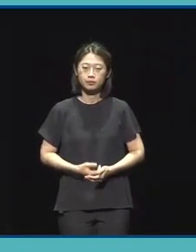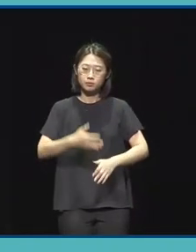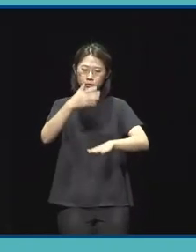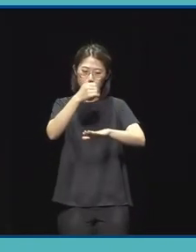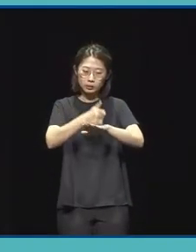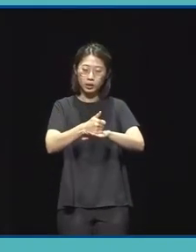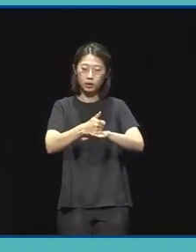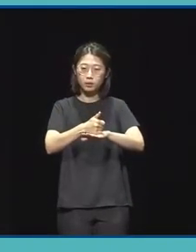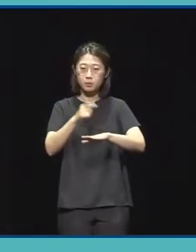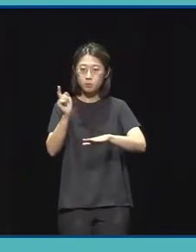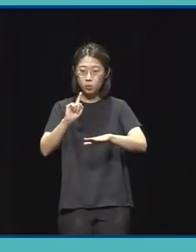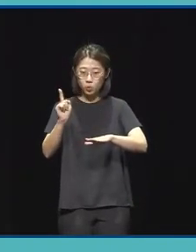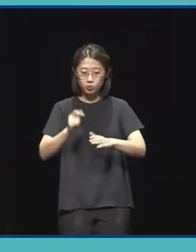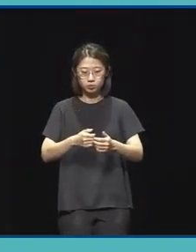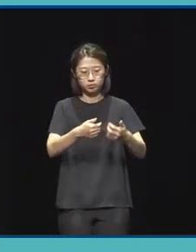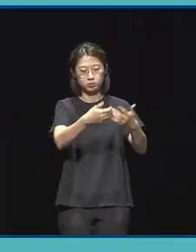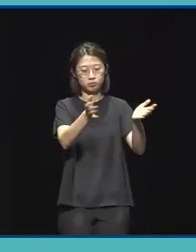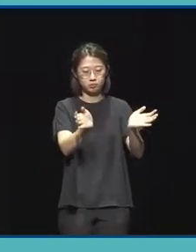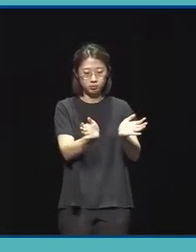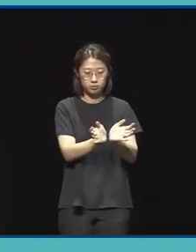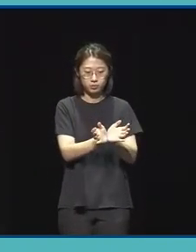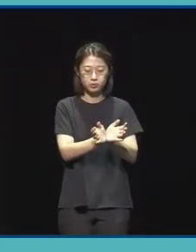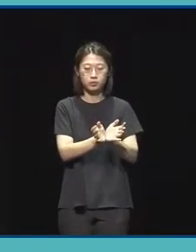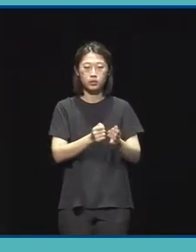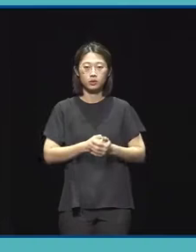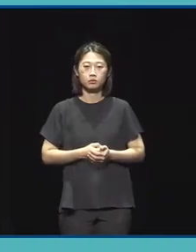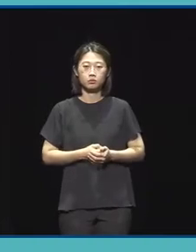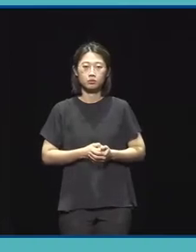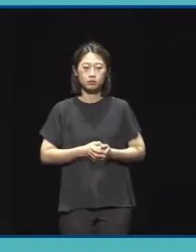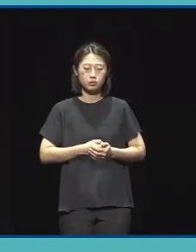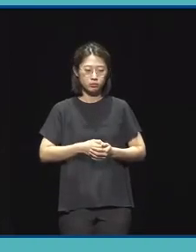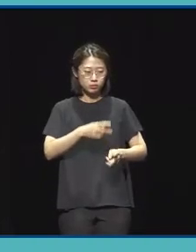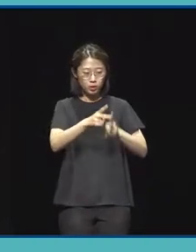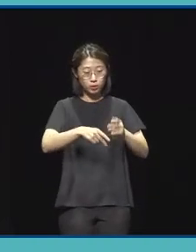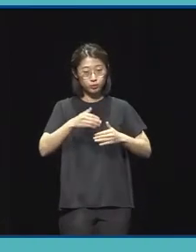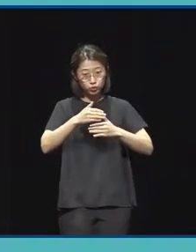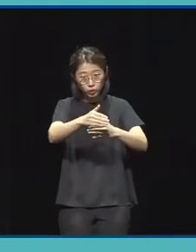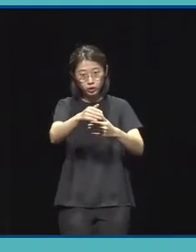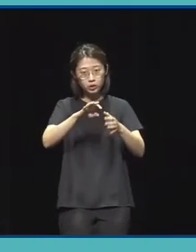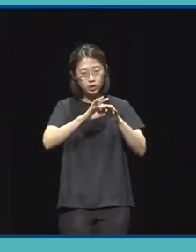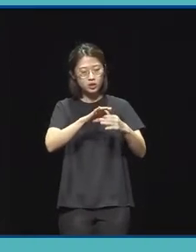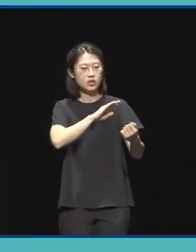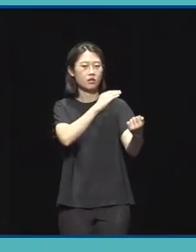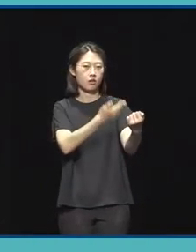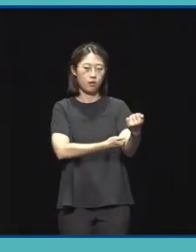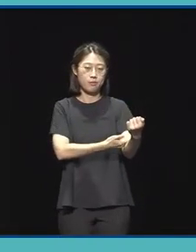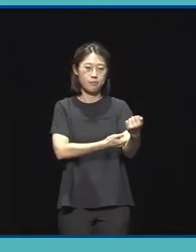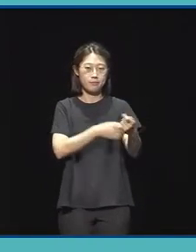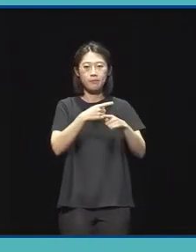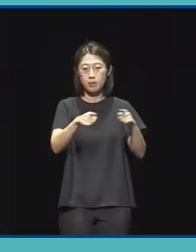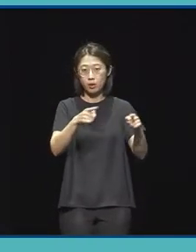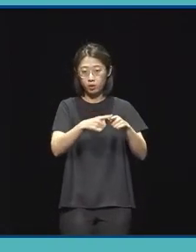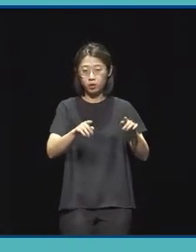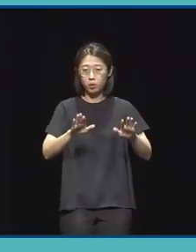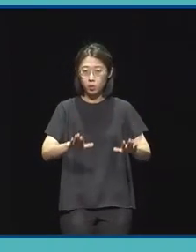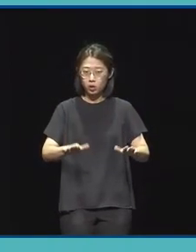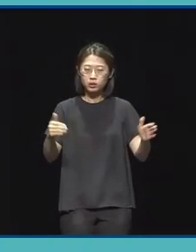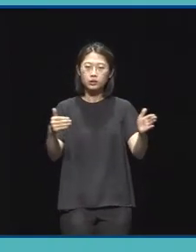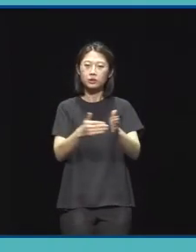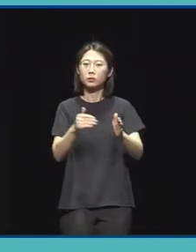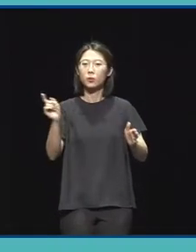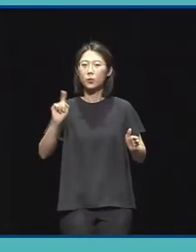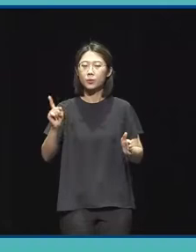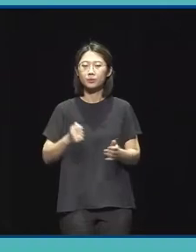마지막 부분에 단 신청 단체에 사업 수행 역량 강화라는 힘이 기준이 있습니다 그래서 올해까지는 사실